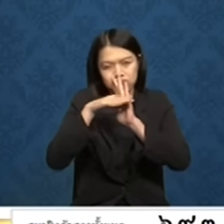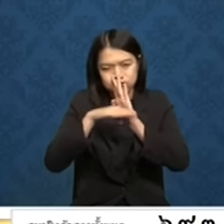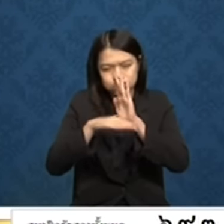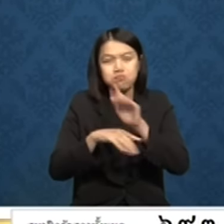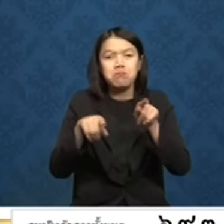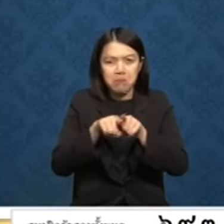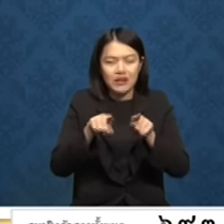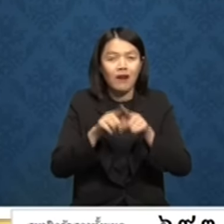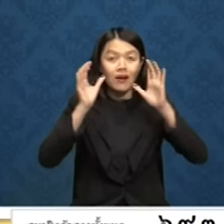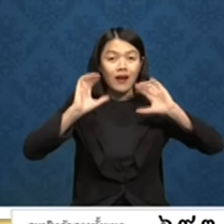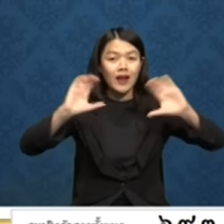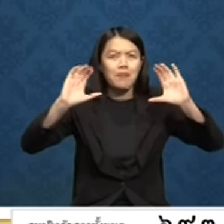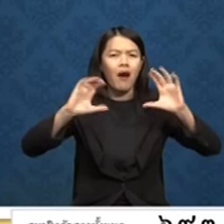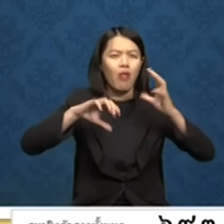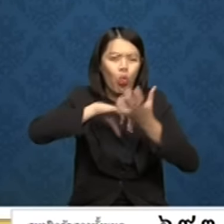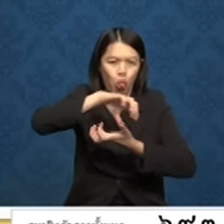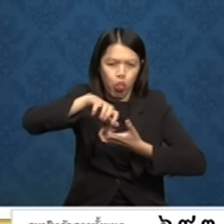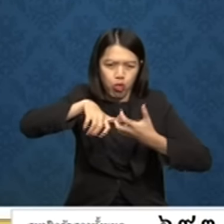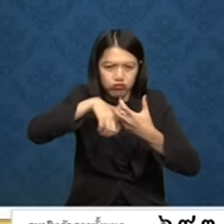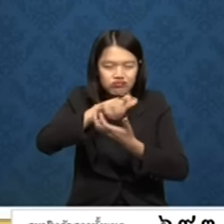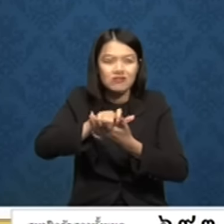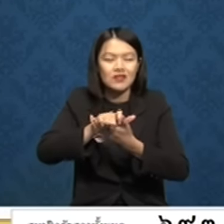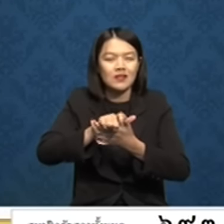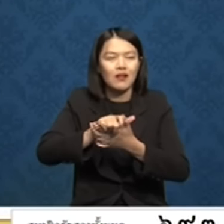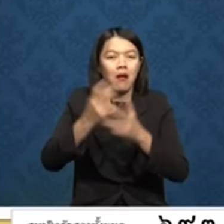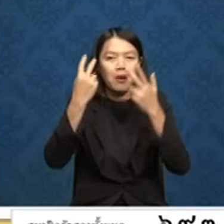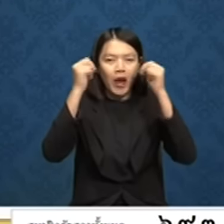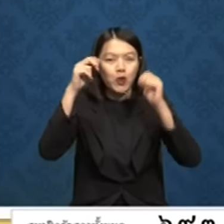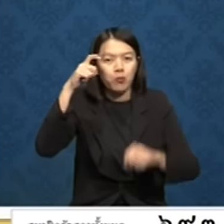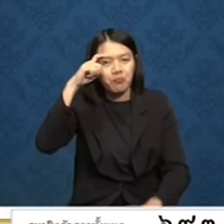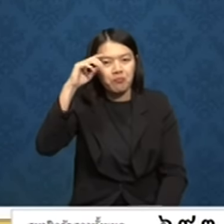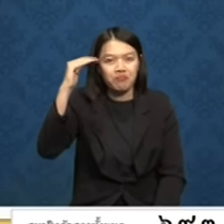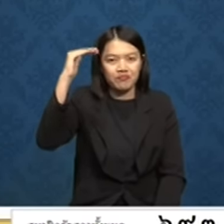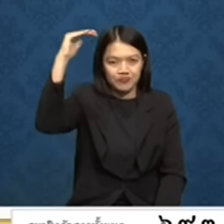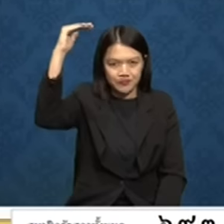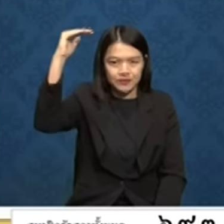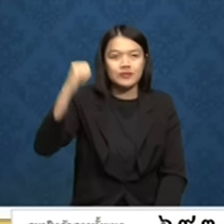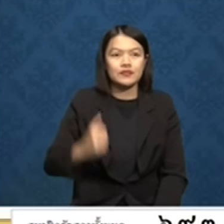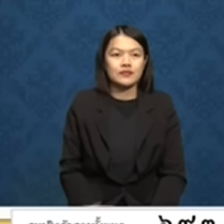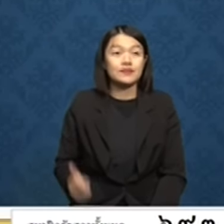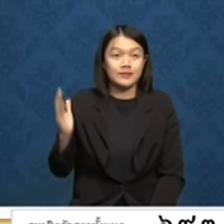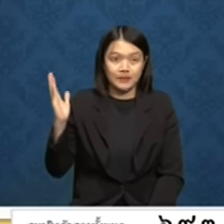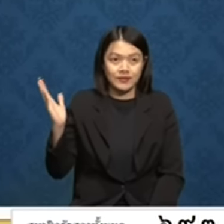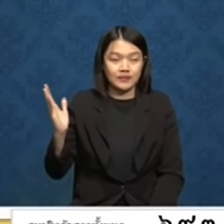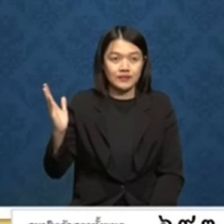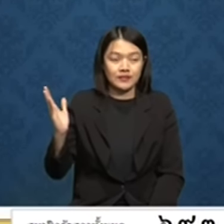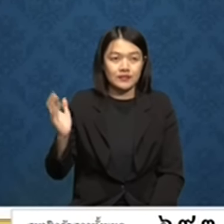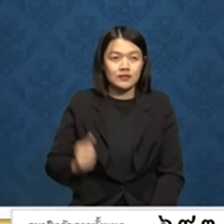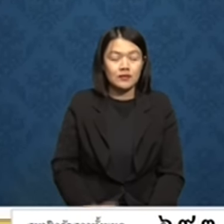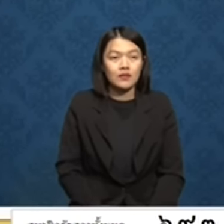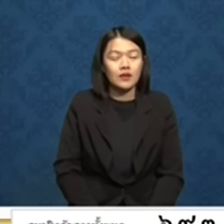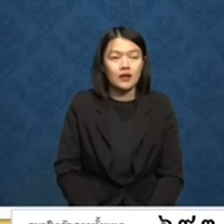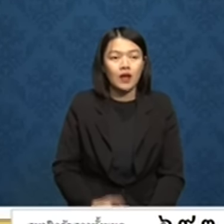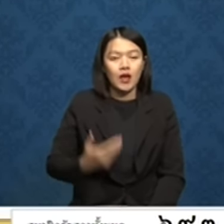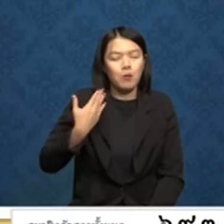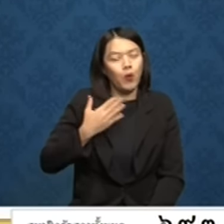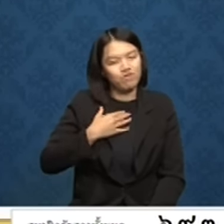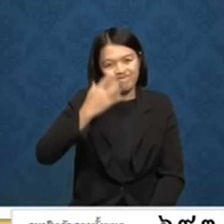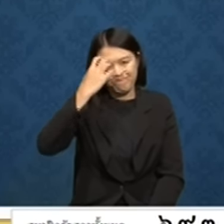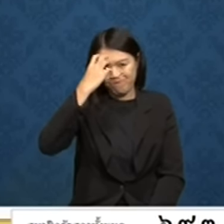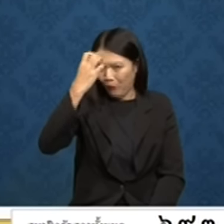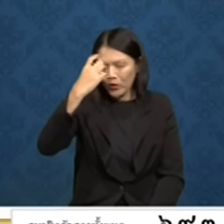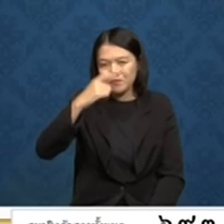แต่เป็นของรัฐบาลผสมพันธ์ข้ามขั้วครับนำโดยท่านนายกเศรษฐาทวีสินขอสไลด์ถัดไปครับ ตอนนั้นผมโกรธมากครับท่